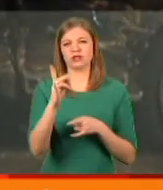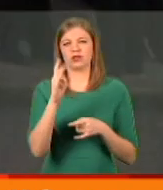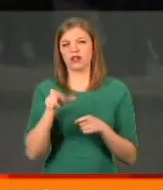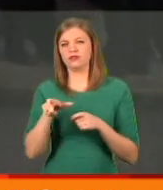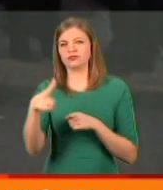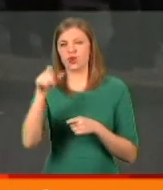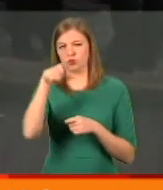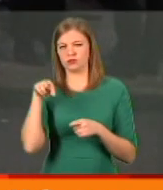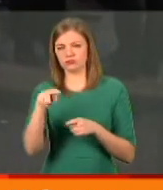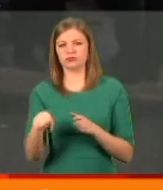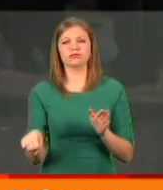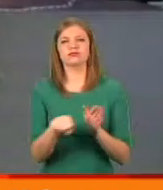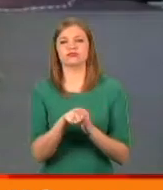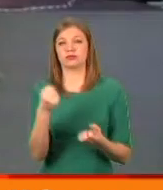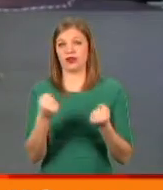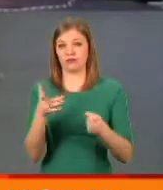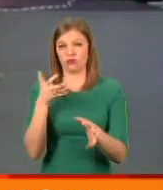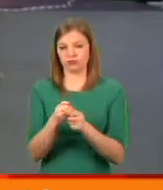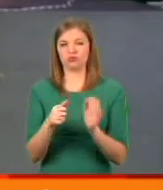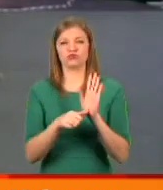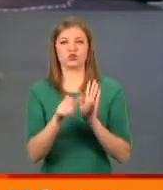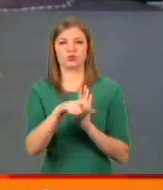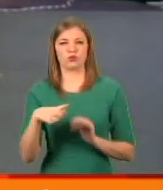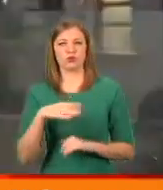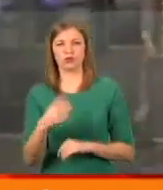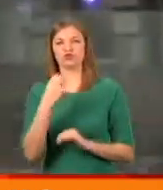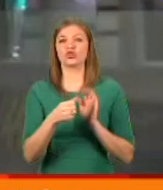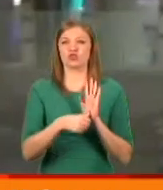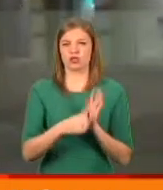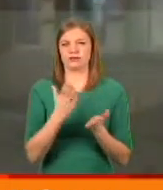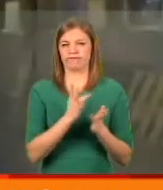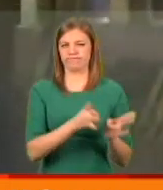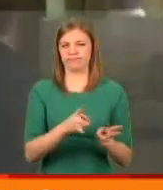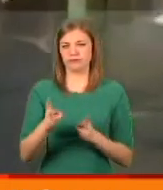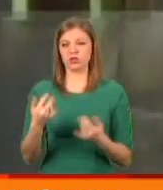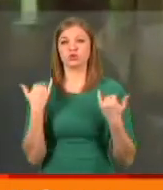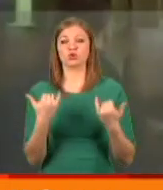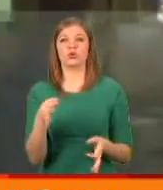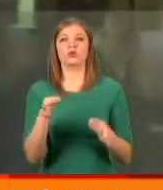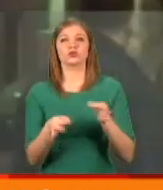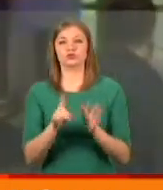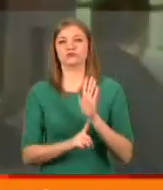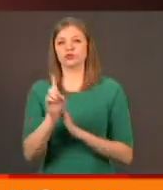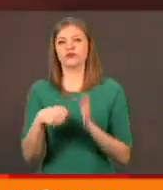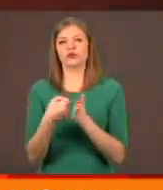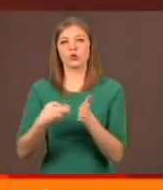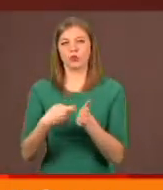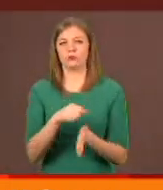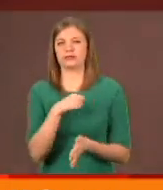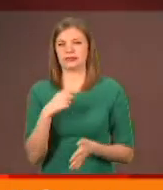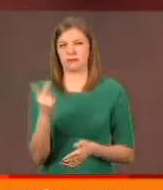з пішоходами. Жертвами автотрощі стали шестеро людей, ще шестеро отримали ушкодження. Сьогодні суд взявся до допиту